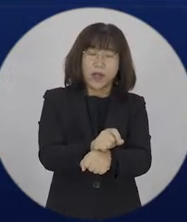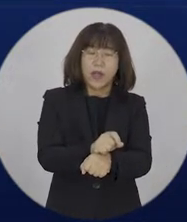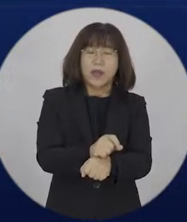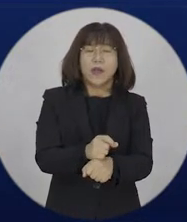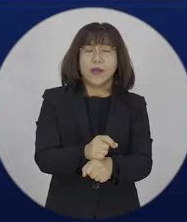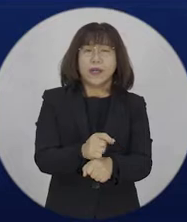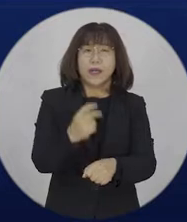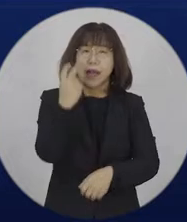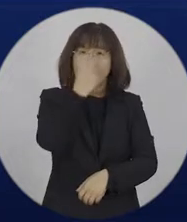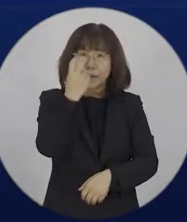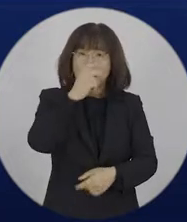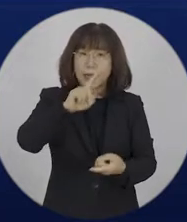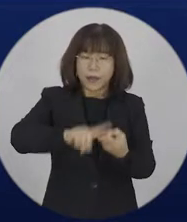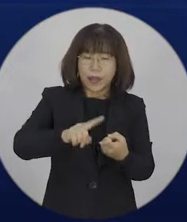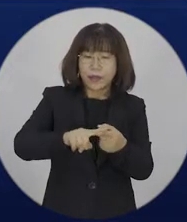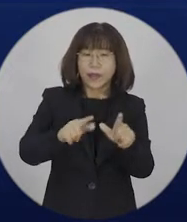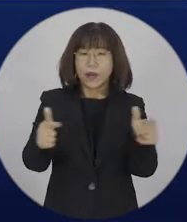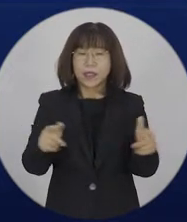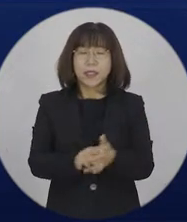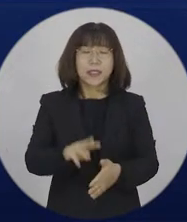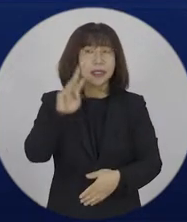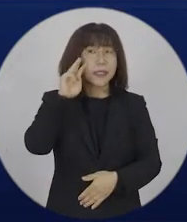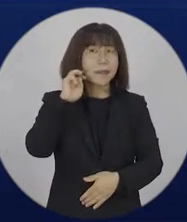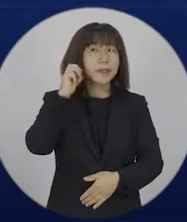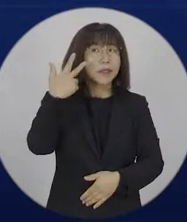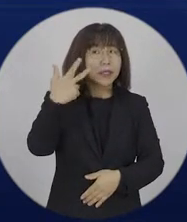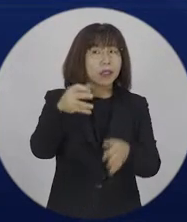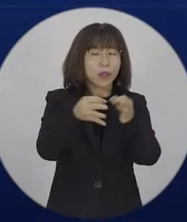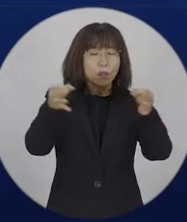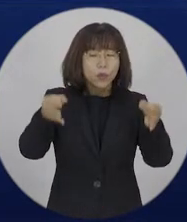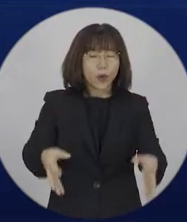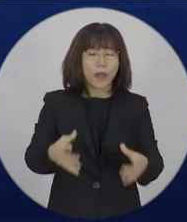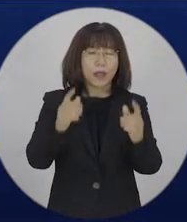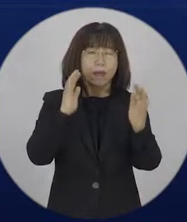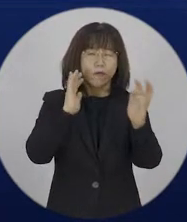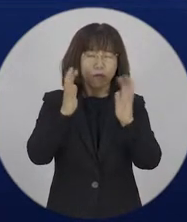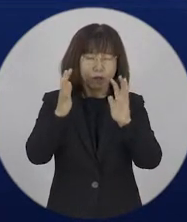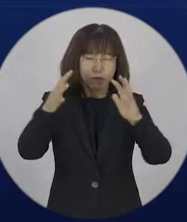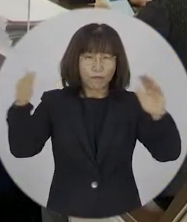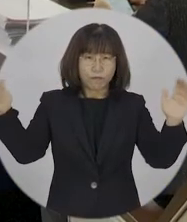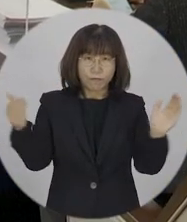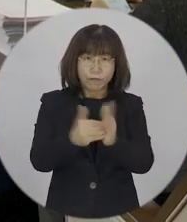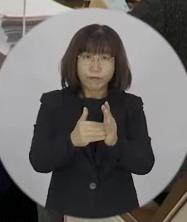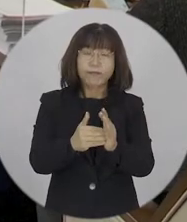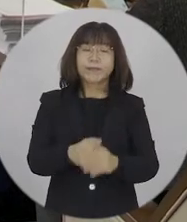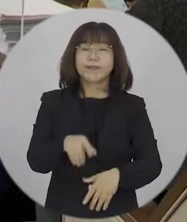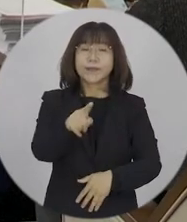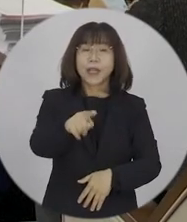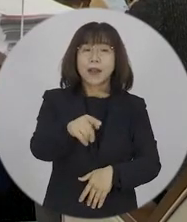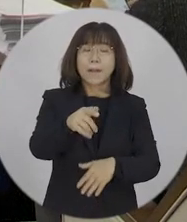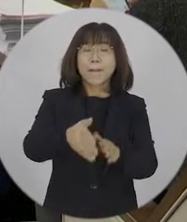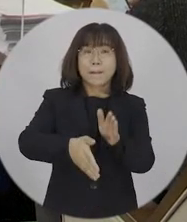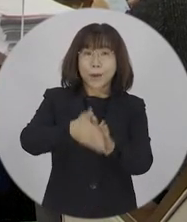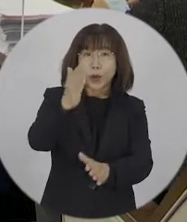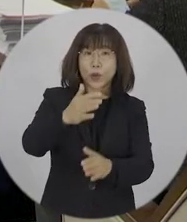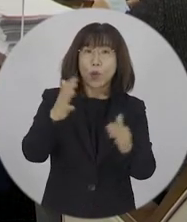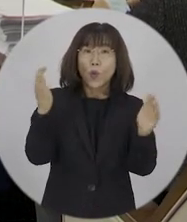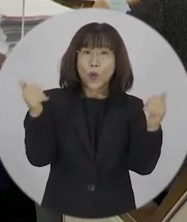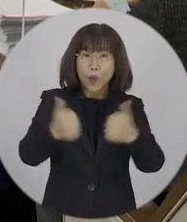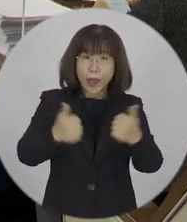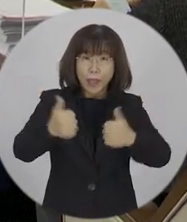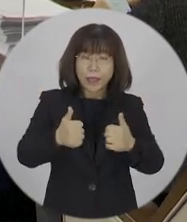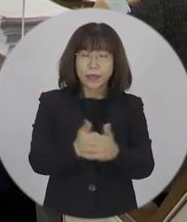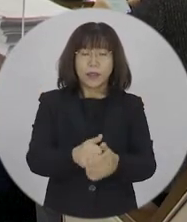다양한 활동을 펼치며 30 7일간의 일정을 마무리했습니다 이날 열린 3차 본회의에서